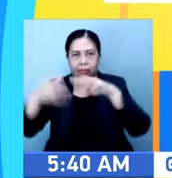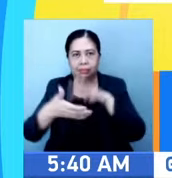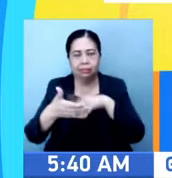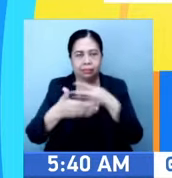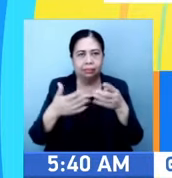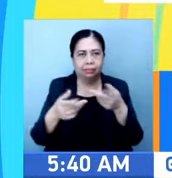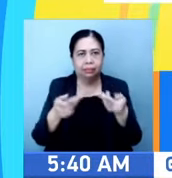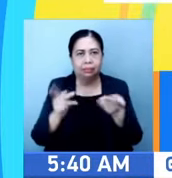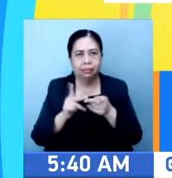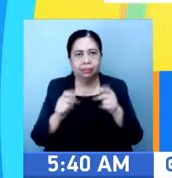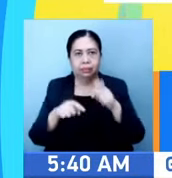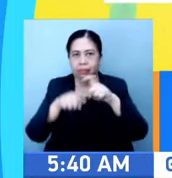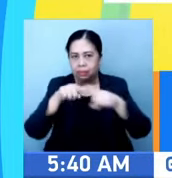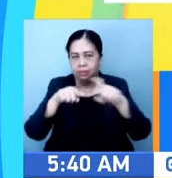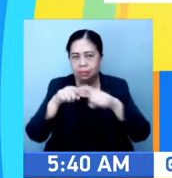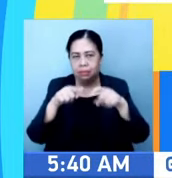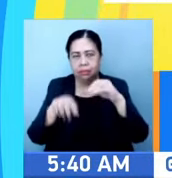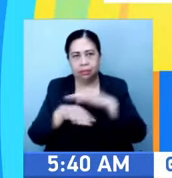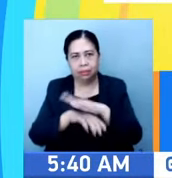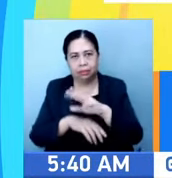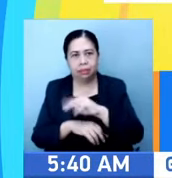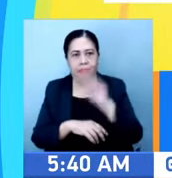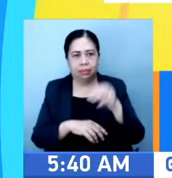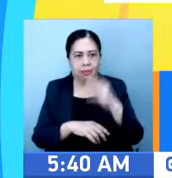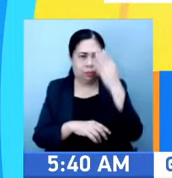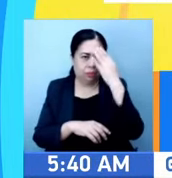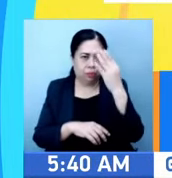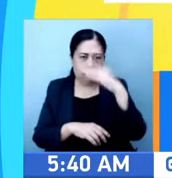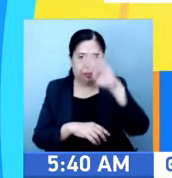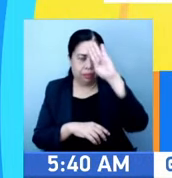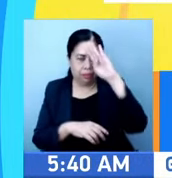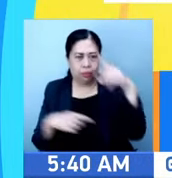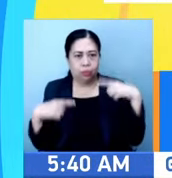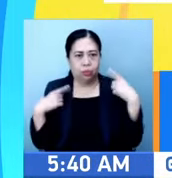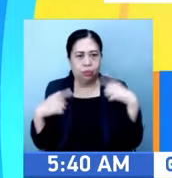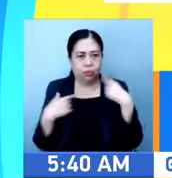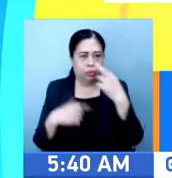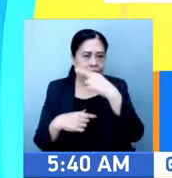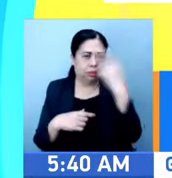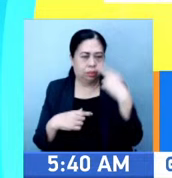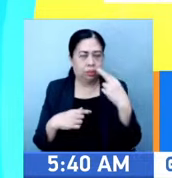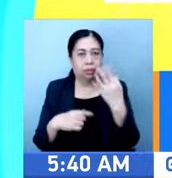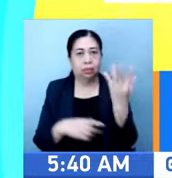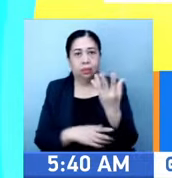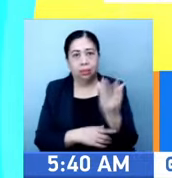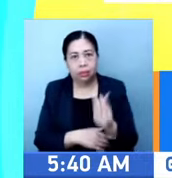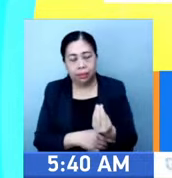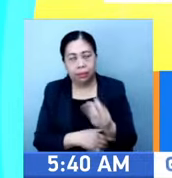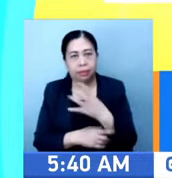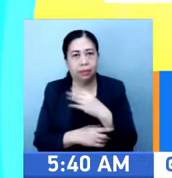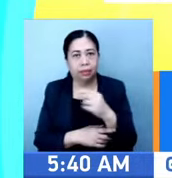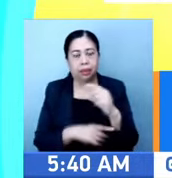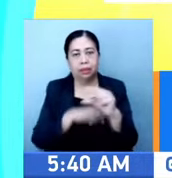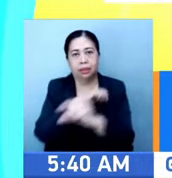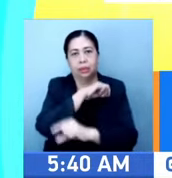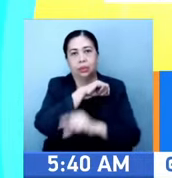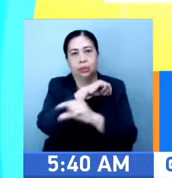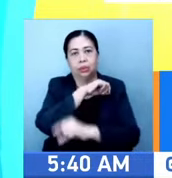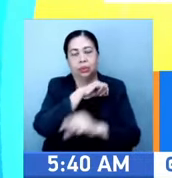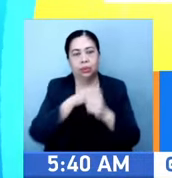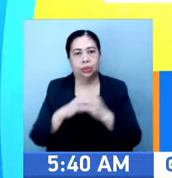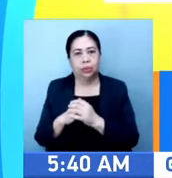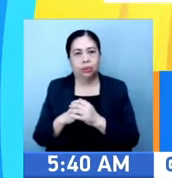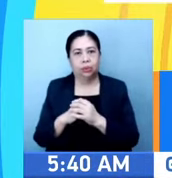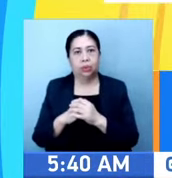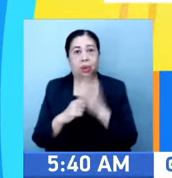Manila, Bulacan, Cavite, Laguna, Rizal, Batangas Province at Quezon Province. Kauna ito ng